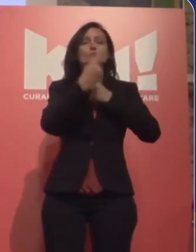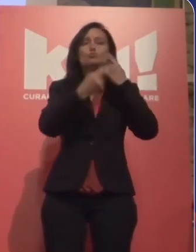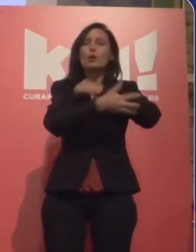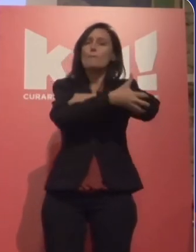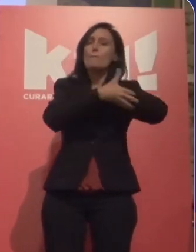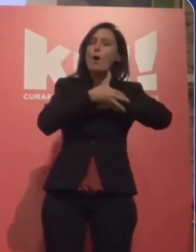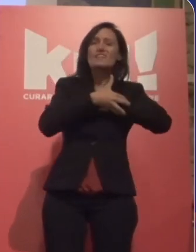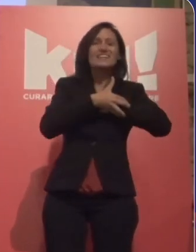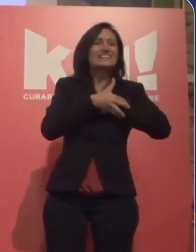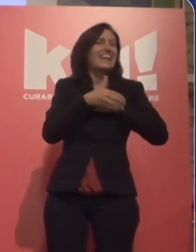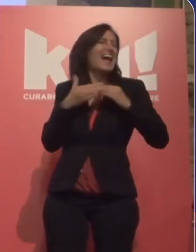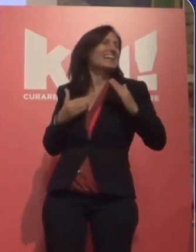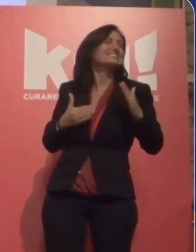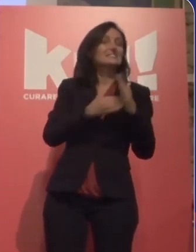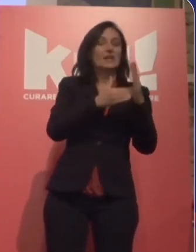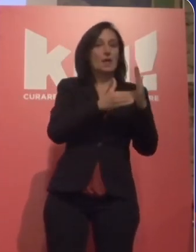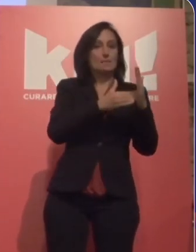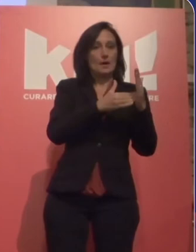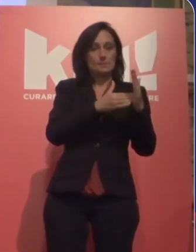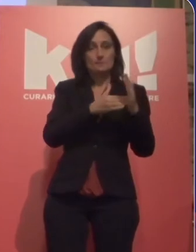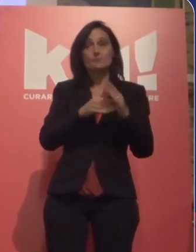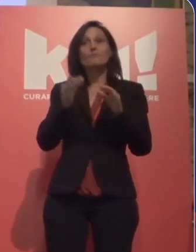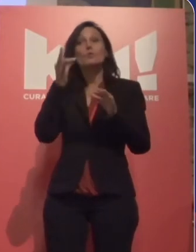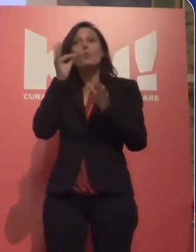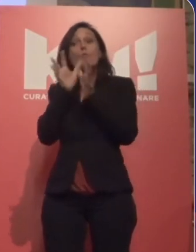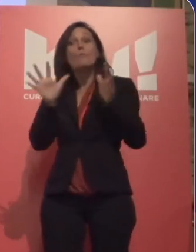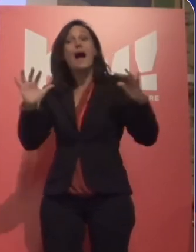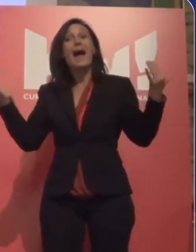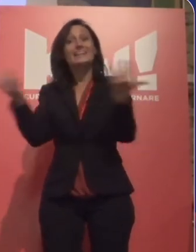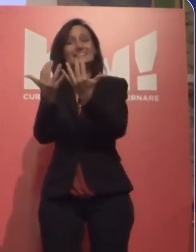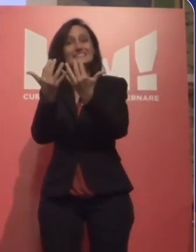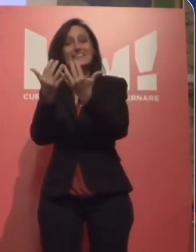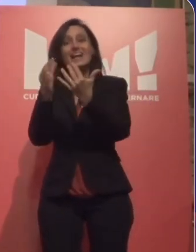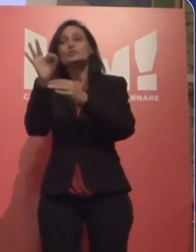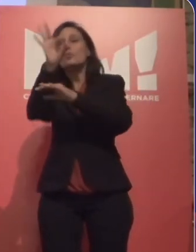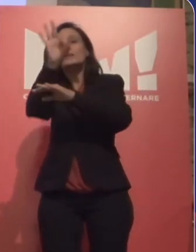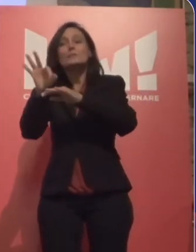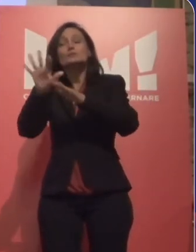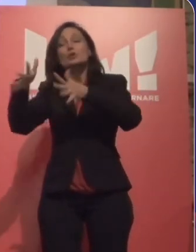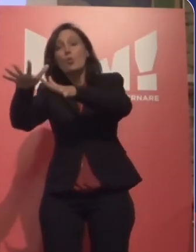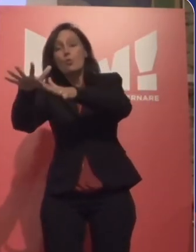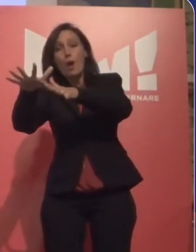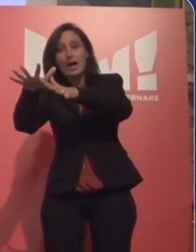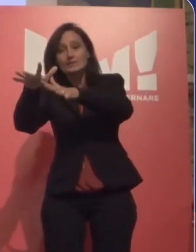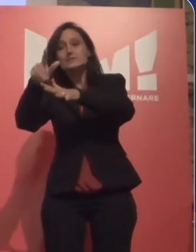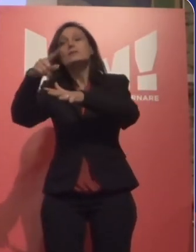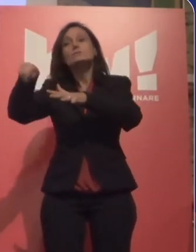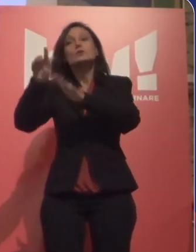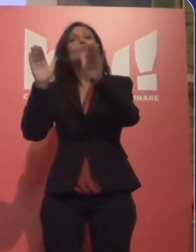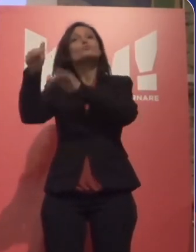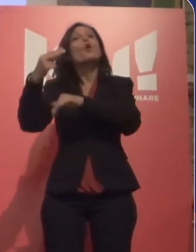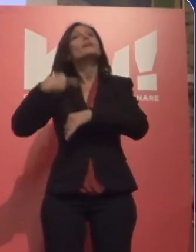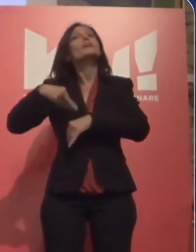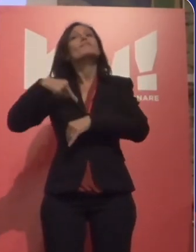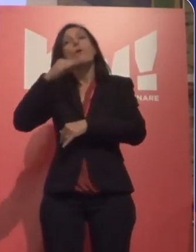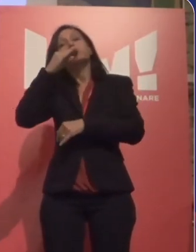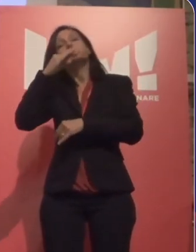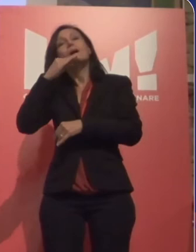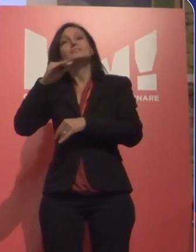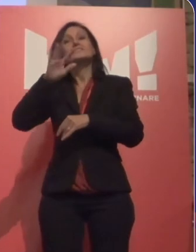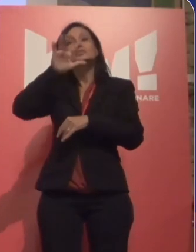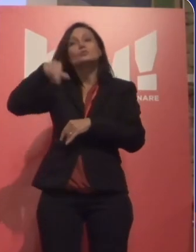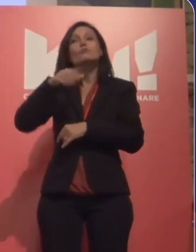quasi la metà dell'umanità vive con meno di di 5,50 dollari al giorno